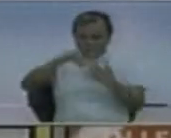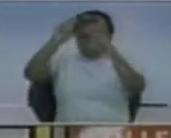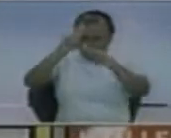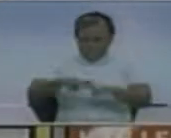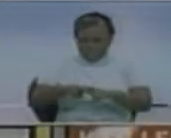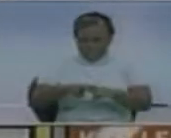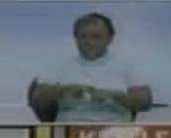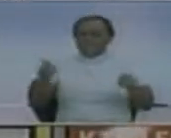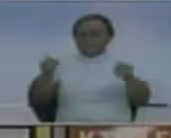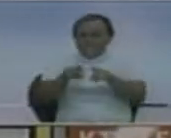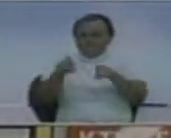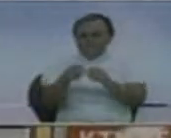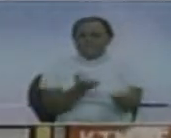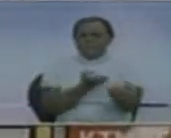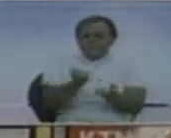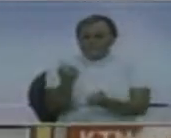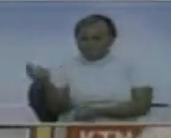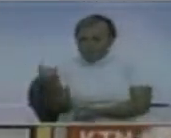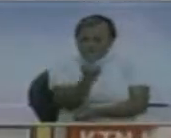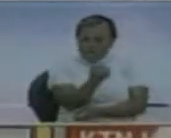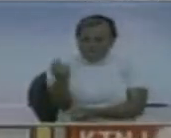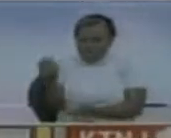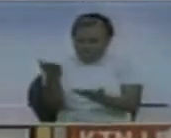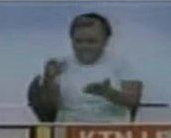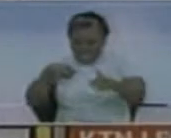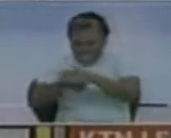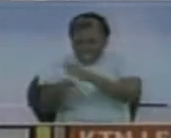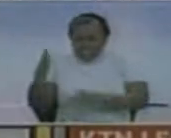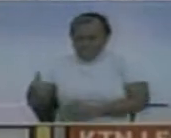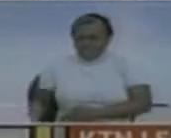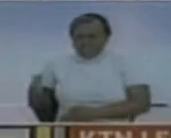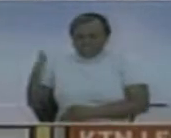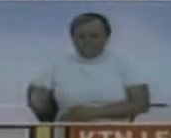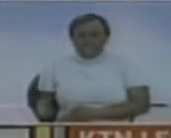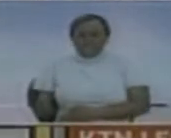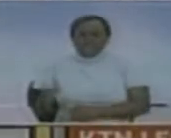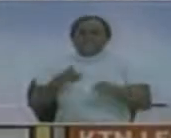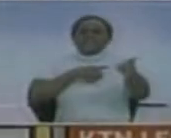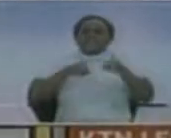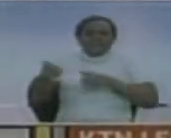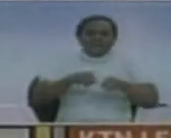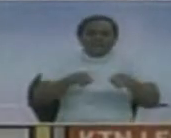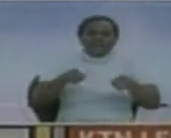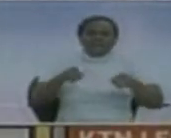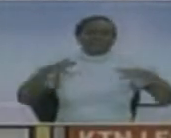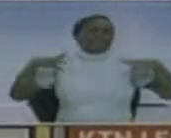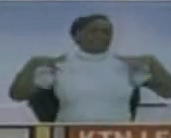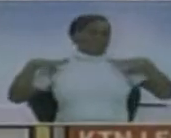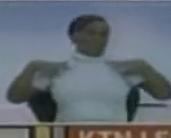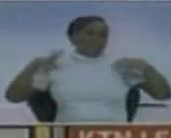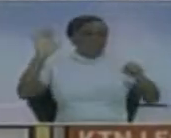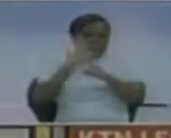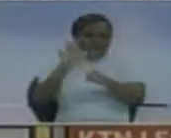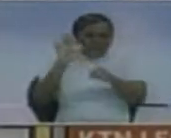Aidha kuna wachuuzi kidogo wanauza vitu vidogo vidogo, japo si wengi. Safari yenyewe ni starehe mno kiasi